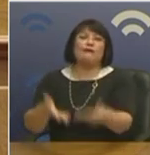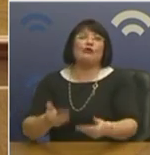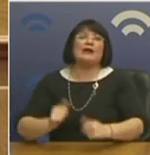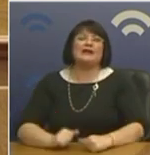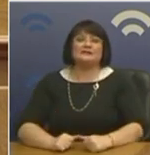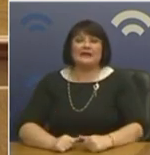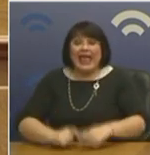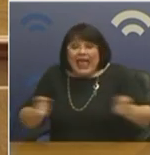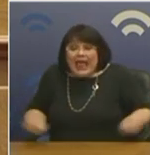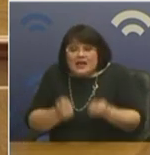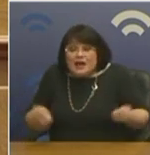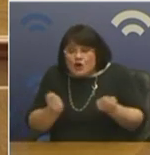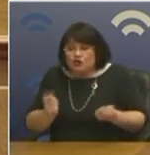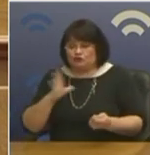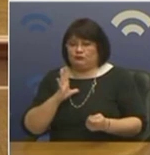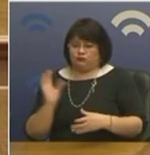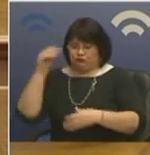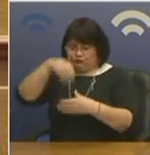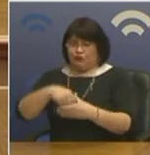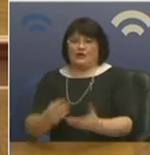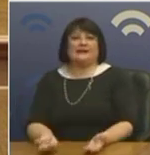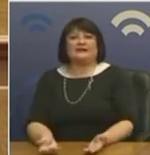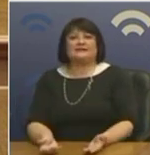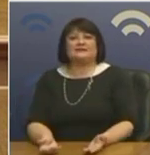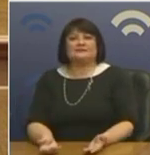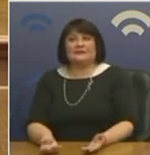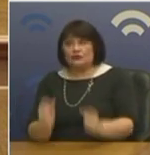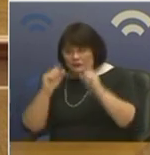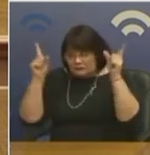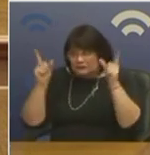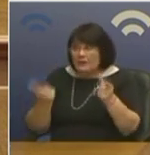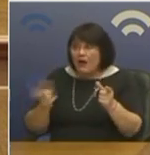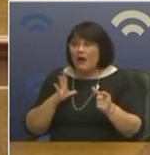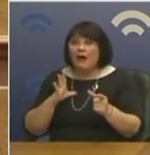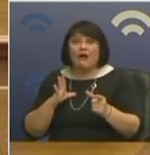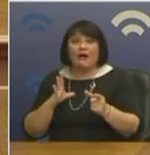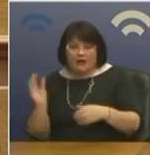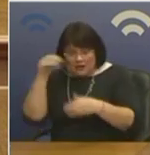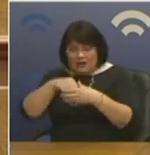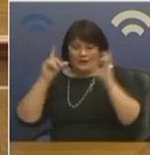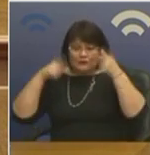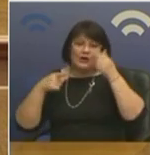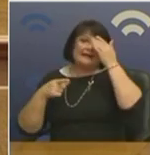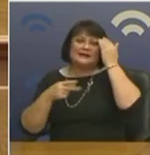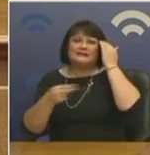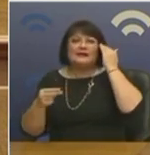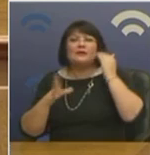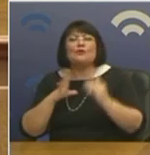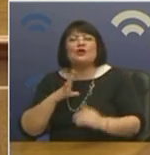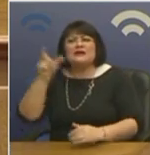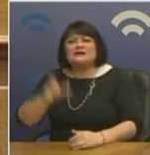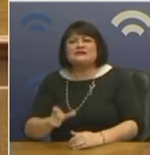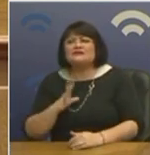ενεργός πολίτης πώς θα τον έχουμε ουσιαστικά και εμείς σε ενεγρηγόρση για να μπορεί να ταυτιστεί με τη δημοκρατία. Τώρα ο πολίτης είναι